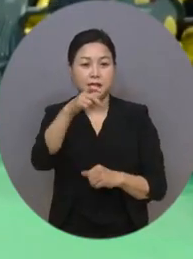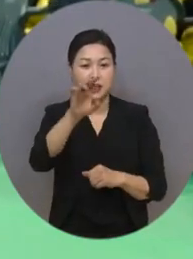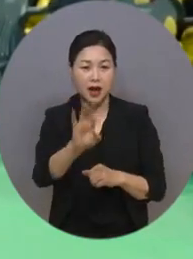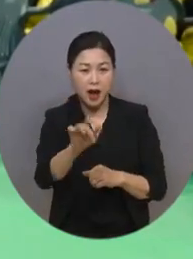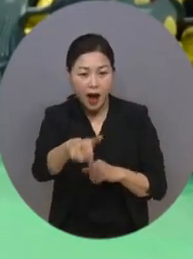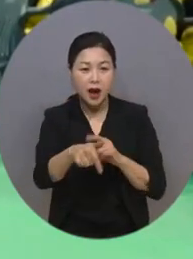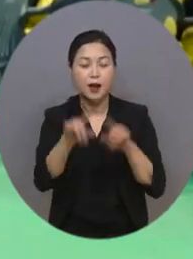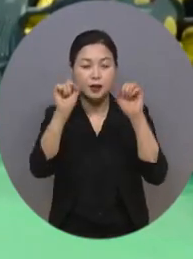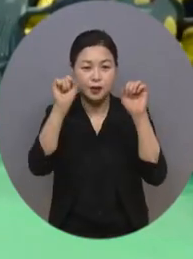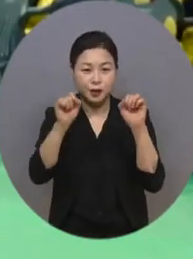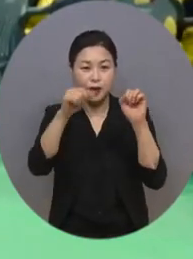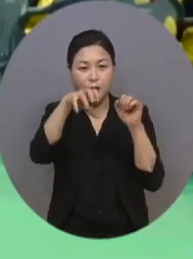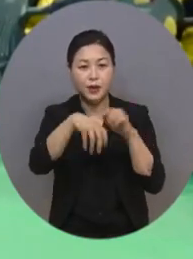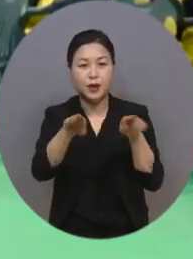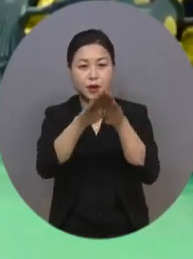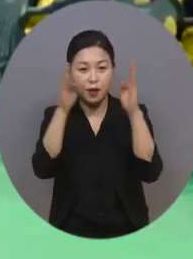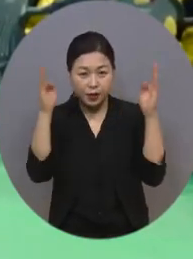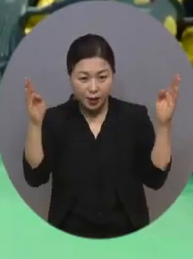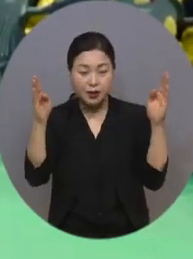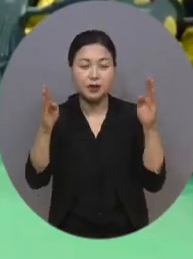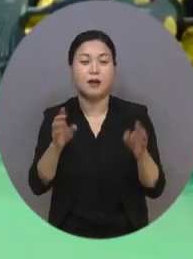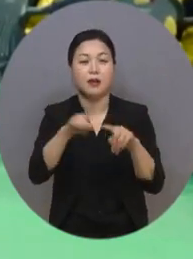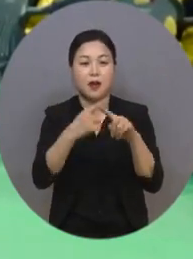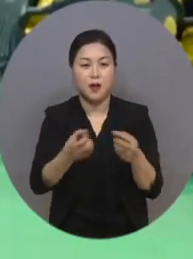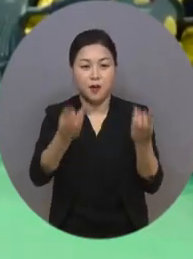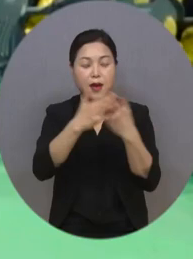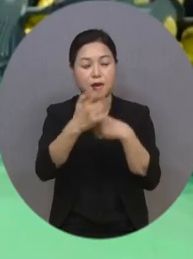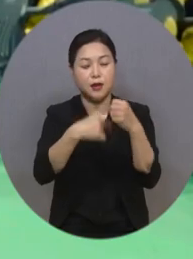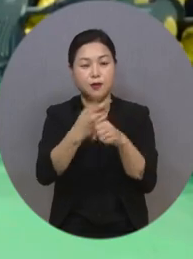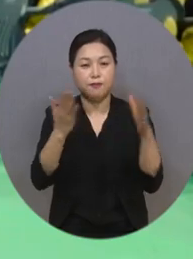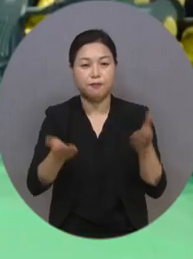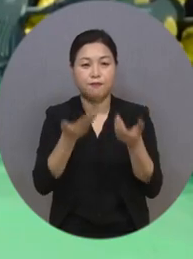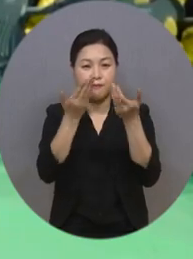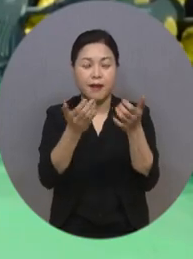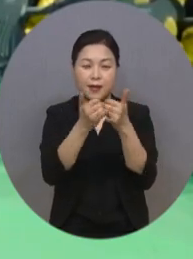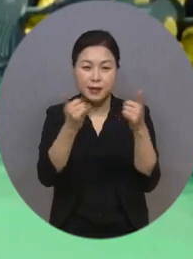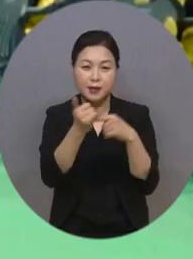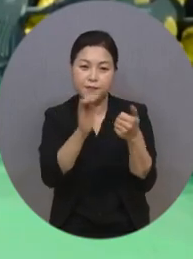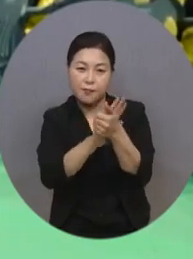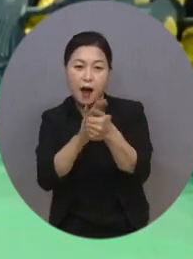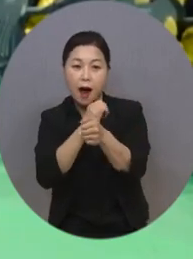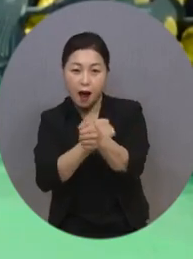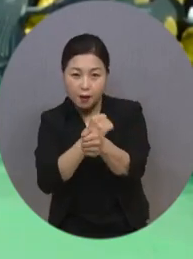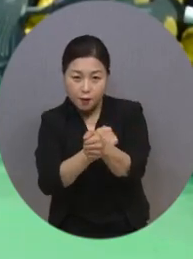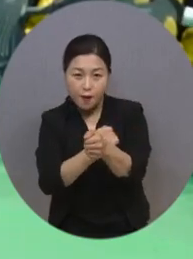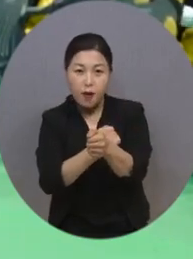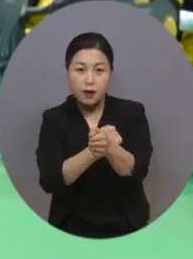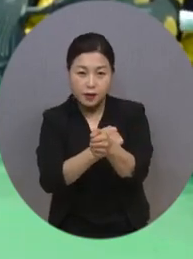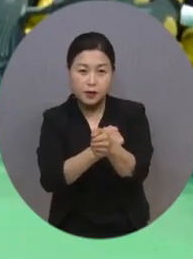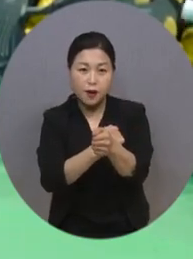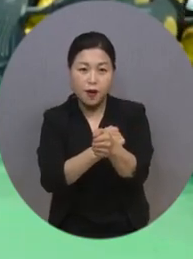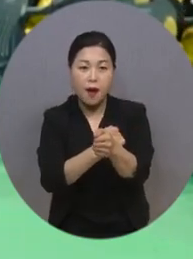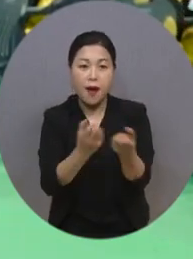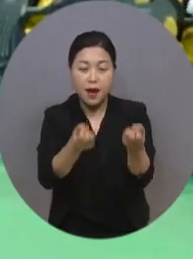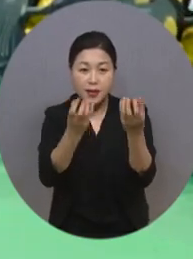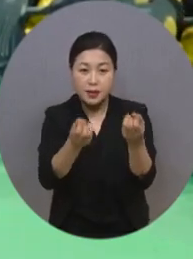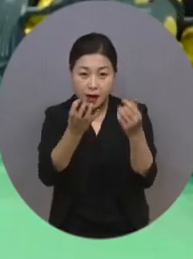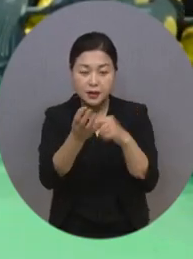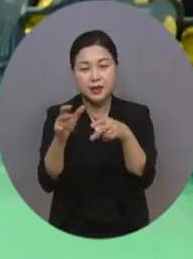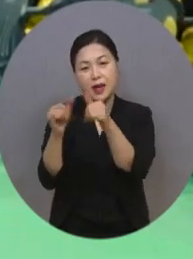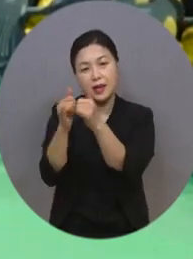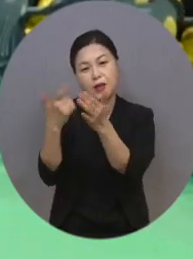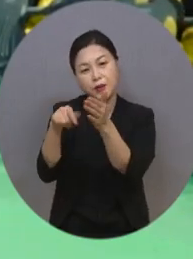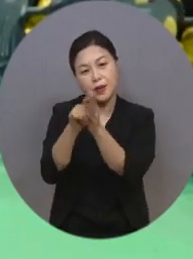한마음대회로 1년 동안 수고한 봉사자들을 격려하고 이어지는 콘서트로 장애인을 후원하는 따뜻한 자리가 되었습니다. 복지TV